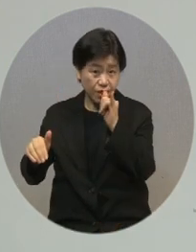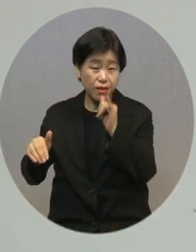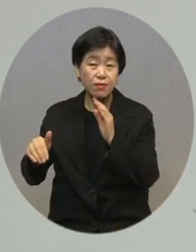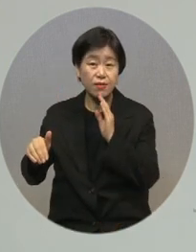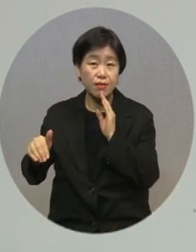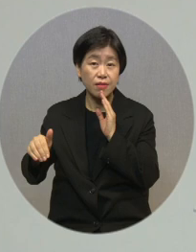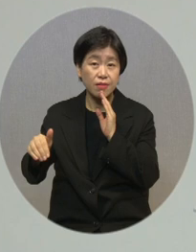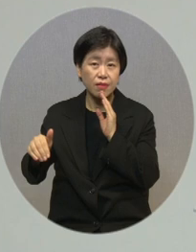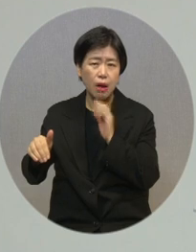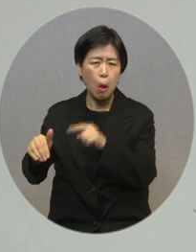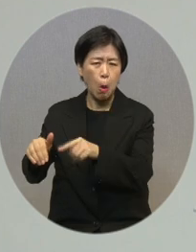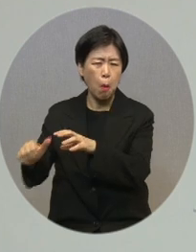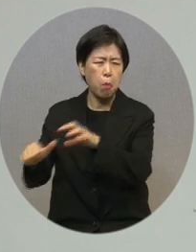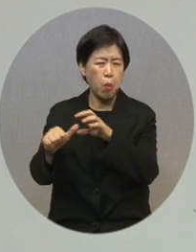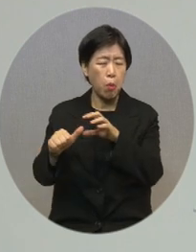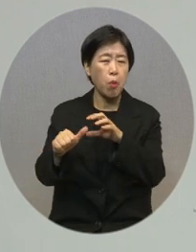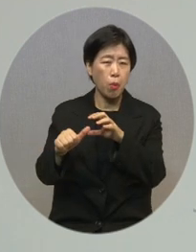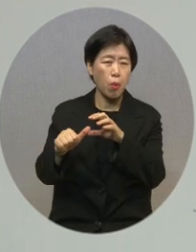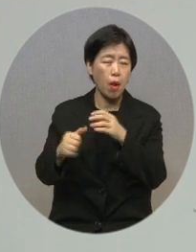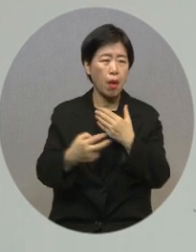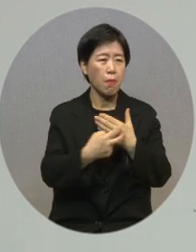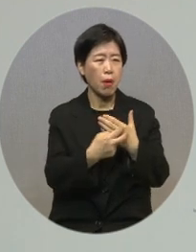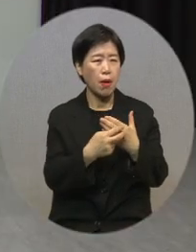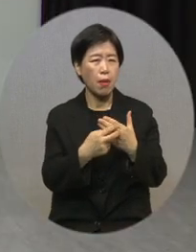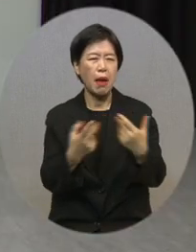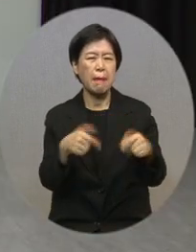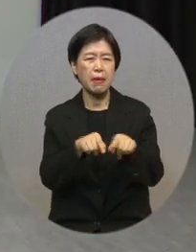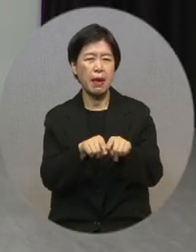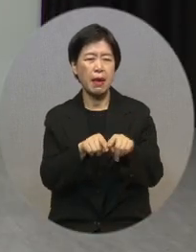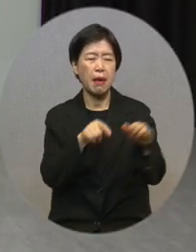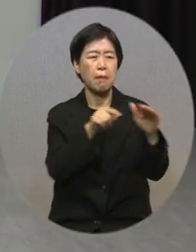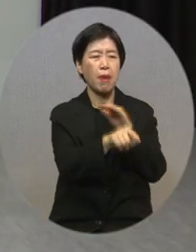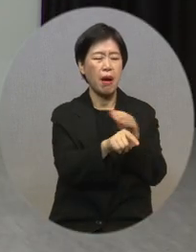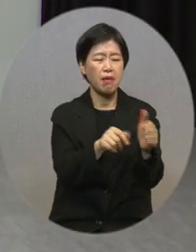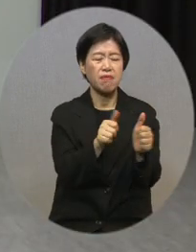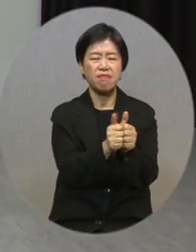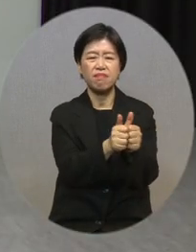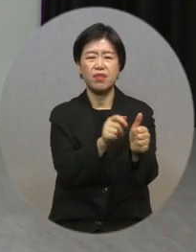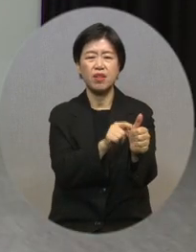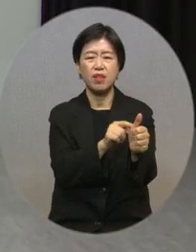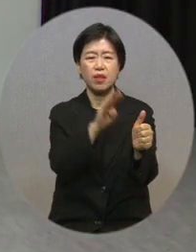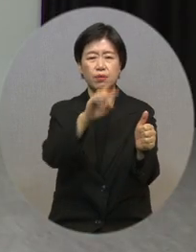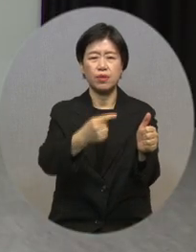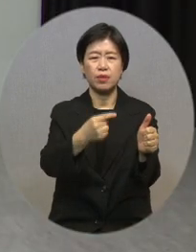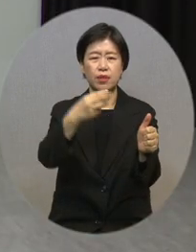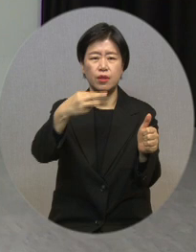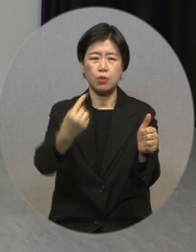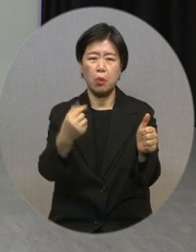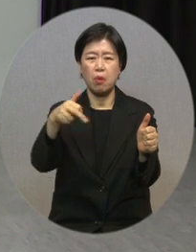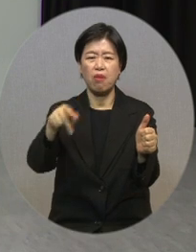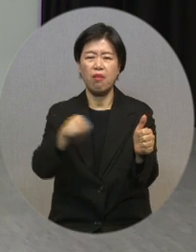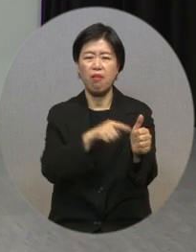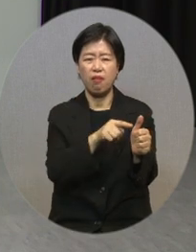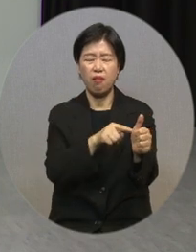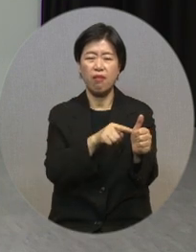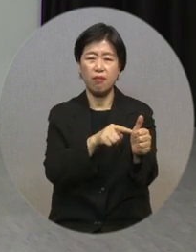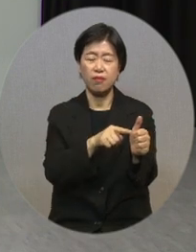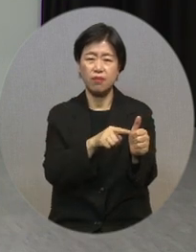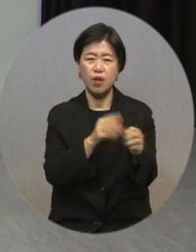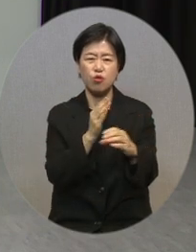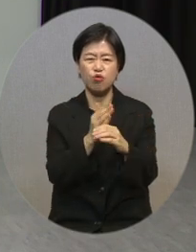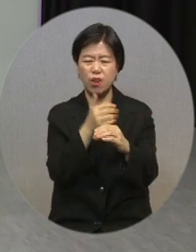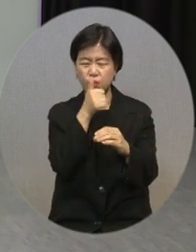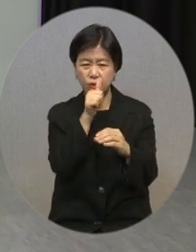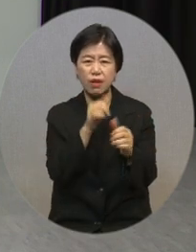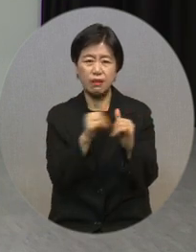있지 않습니까? 그거를 병원을 그 데리고 가서 산재 처리하자 자기들이 그 저기가 알고 있는 병원에 데리고 가서 산재